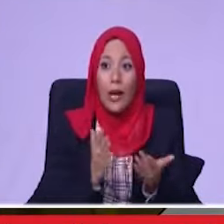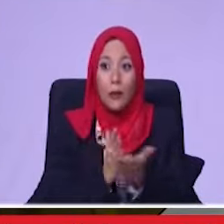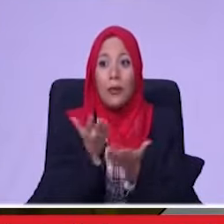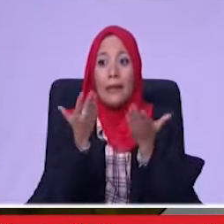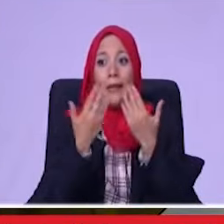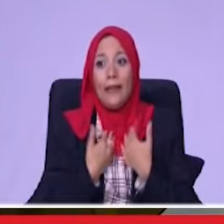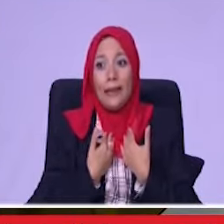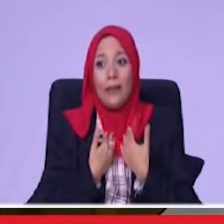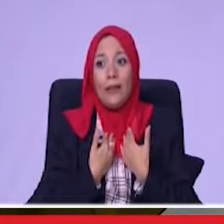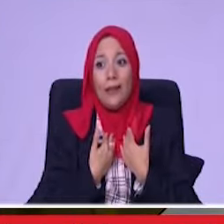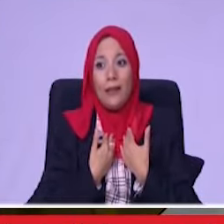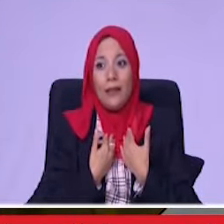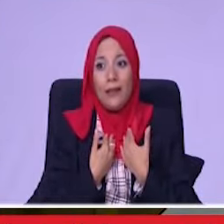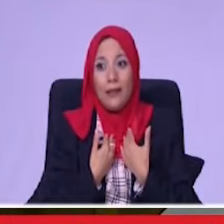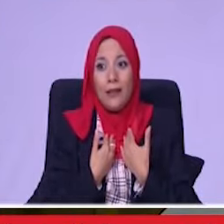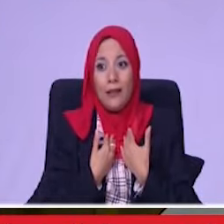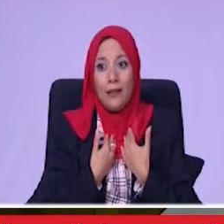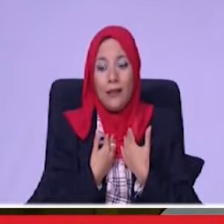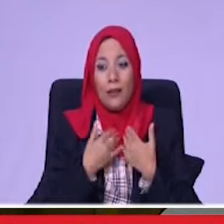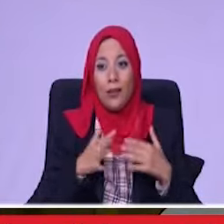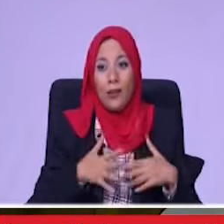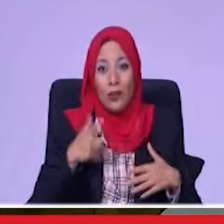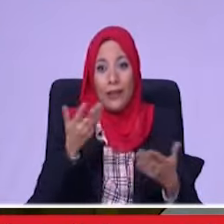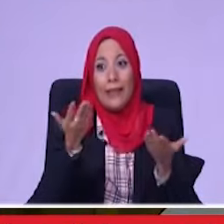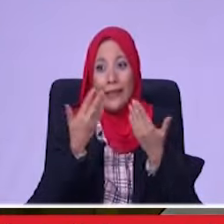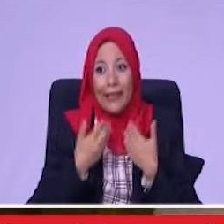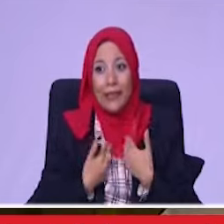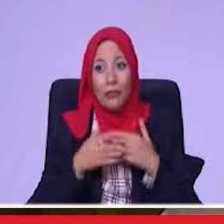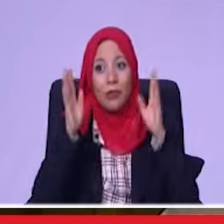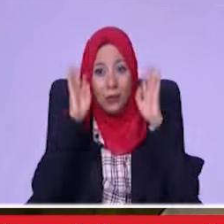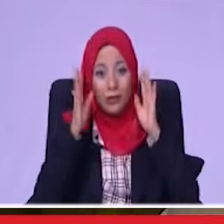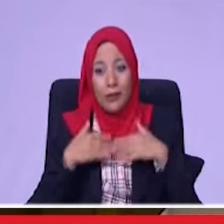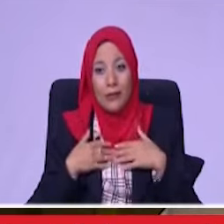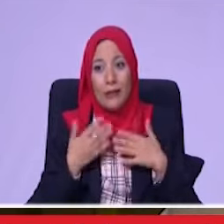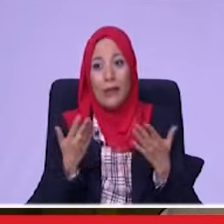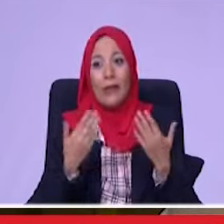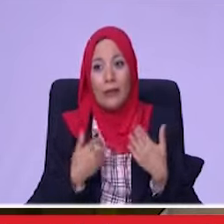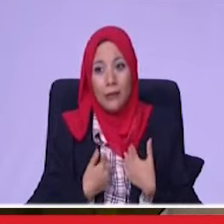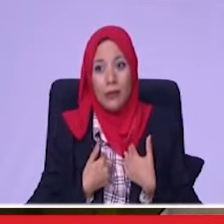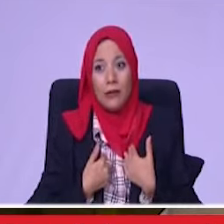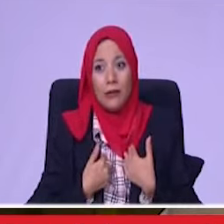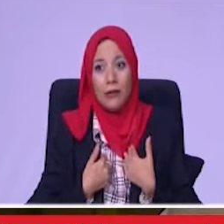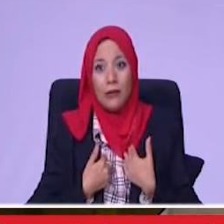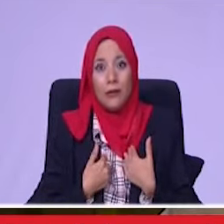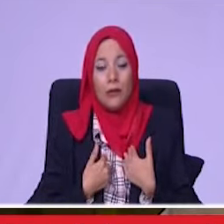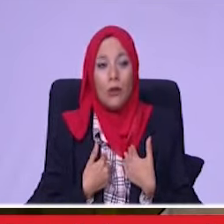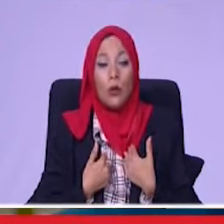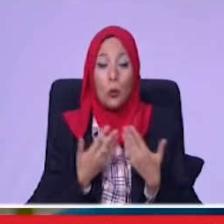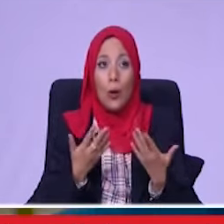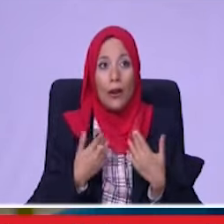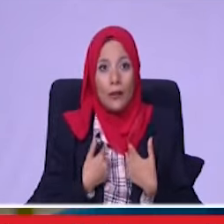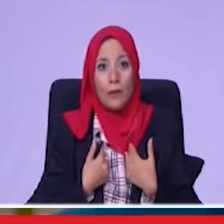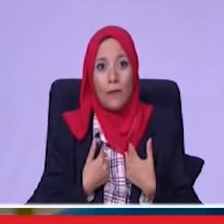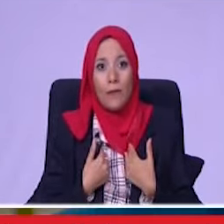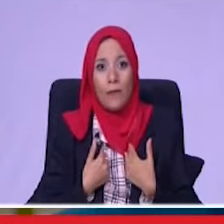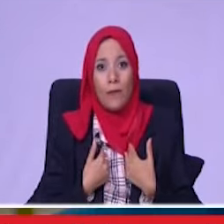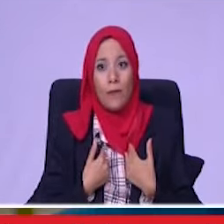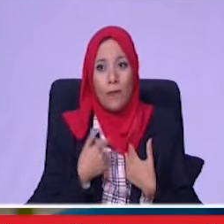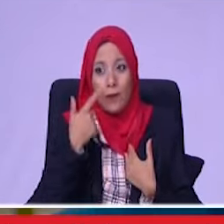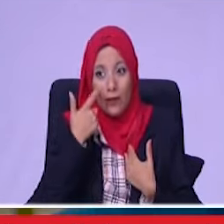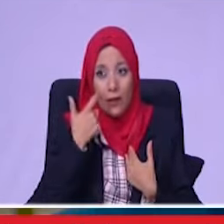يعني انا كل ما املكه ادعي لنا في صلاتك، ربنا يتقبل منك دعائك. وأوصيكم به